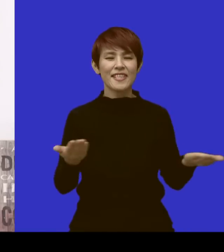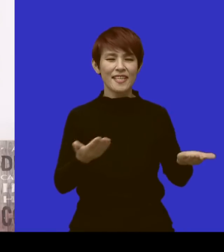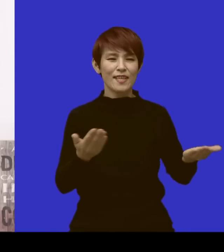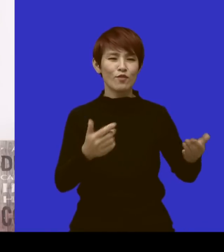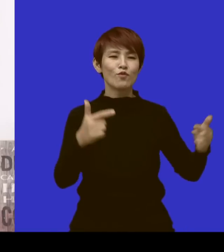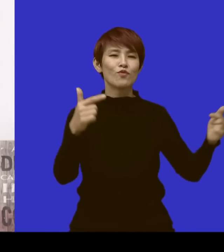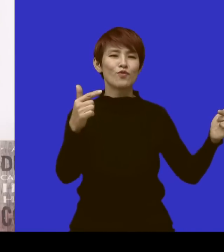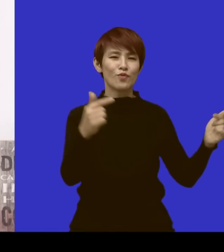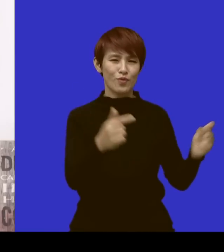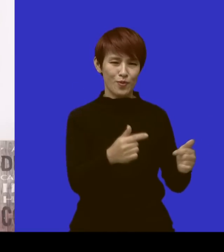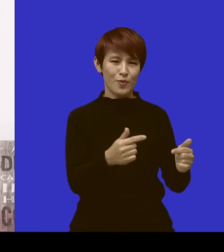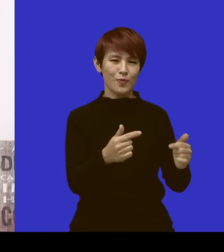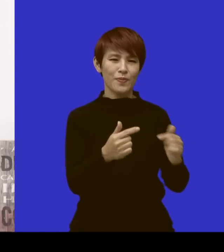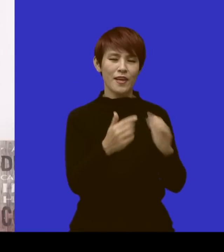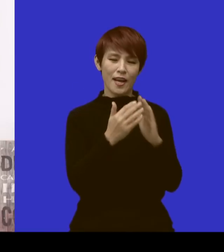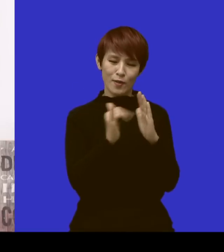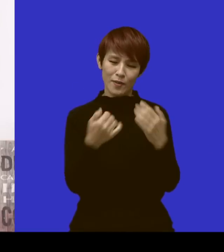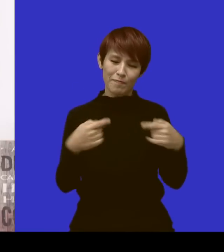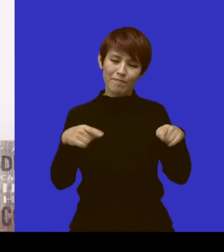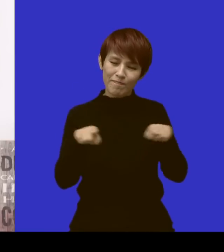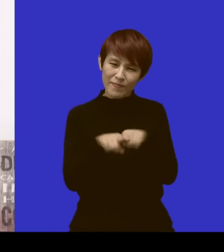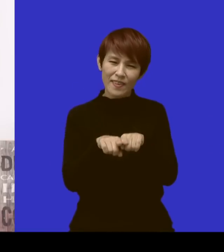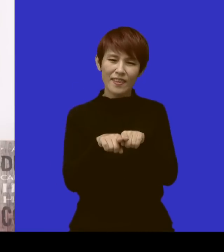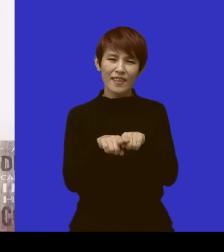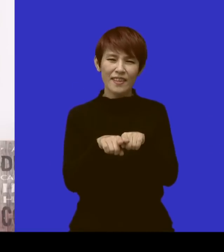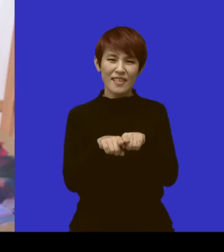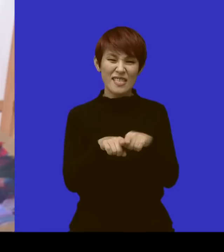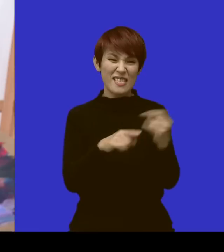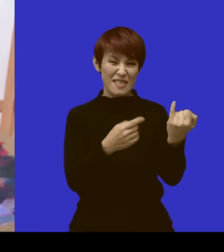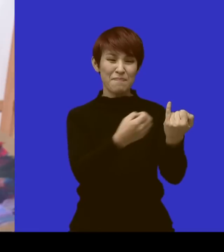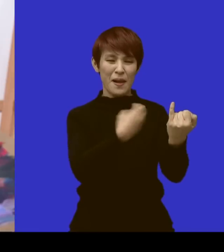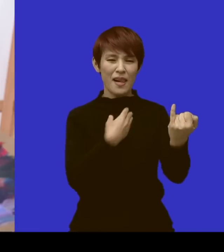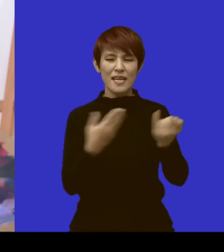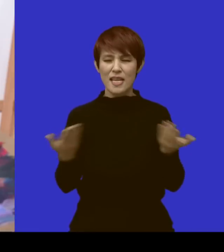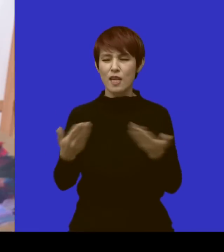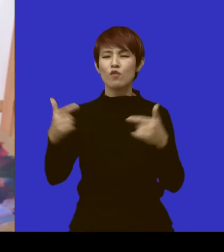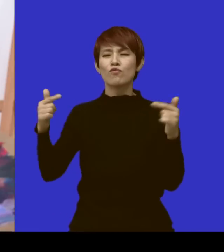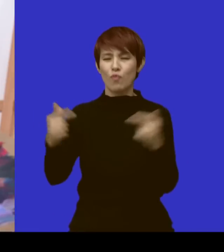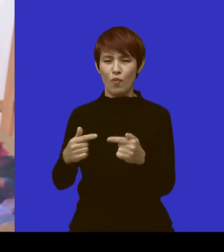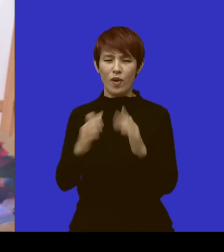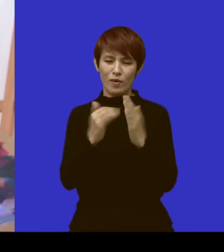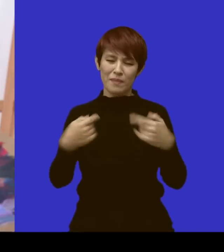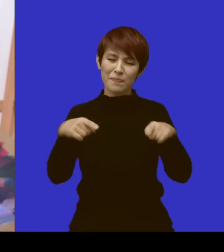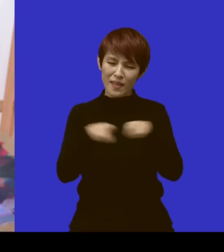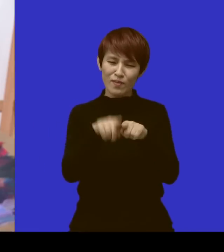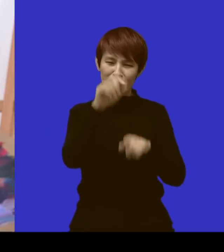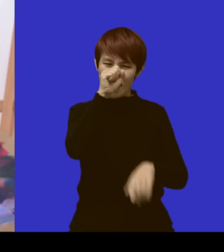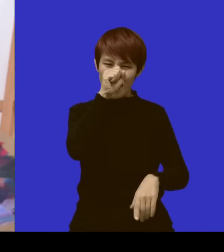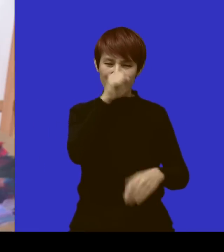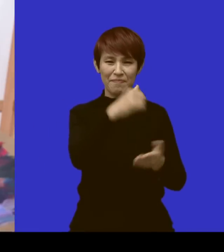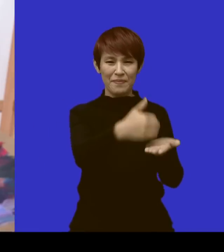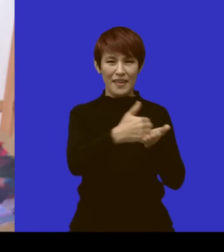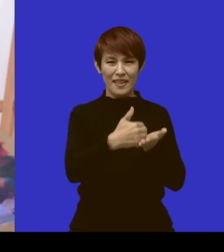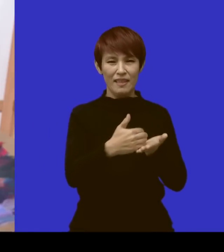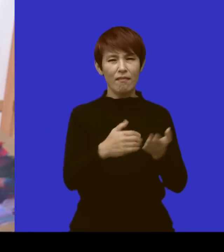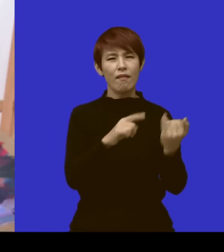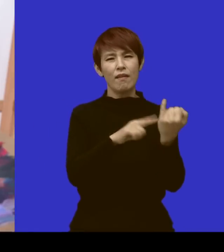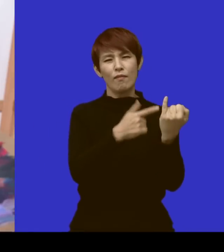줄이고 그러면 가족끼리 좀 같이 하고 그리고 이 사람이 그때 너무 이제 극도로 많이 힘들어하는